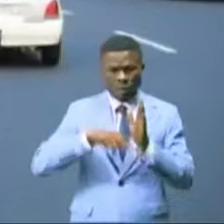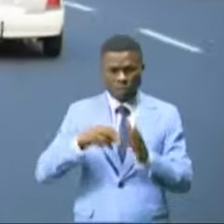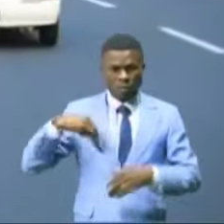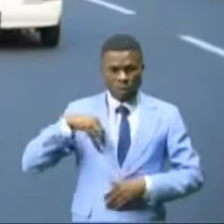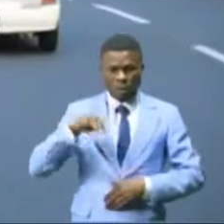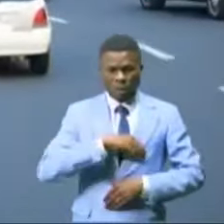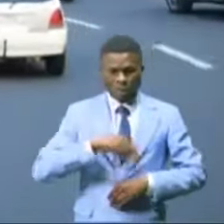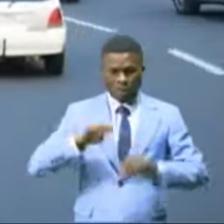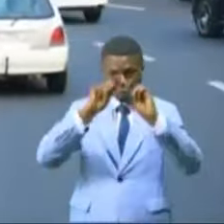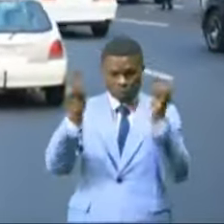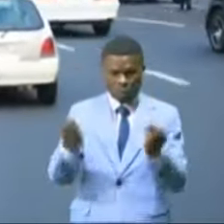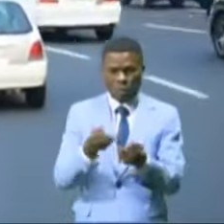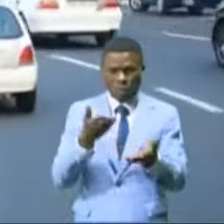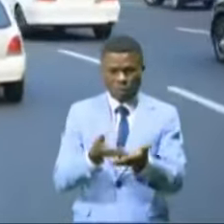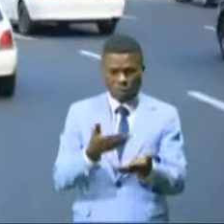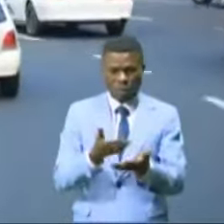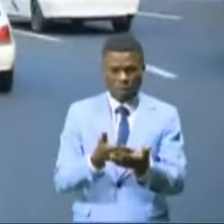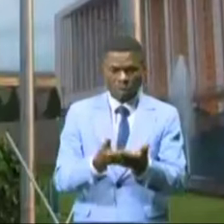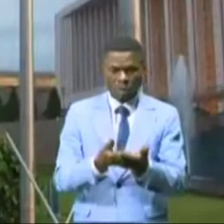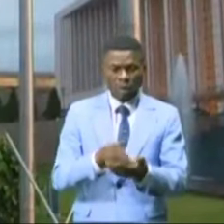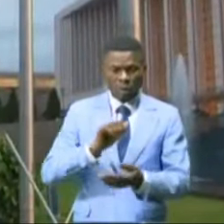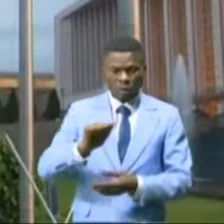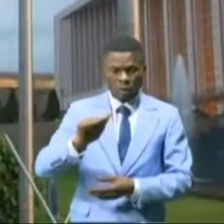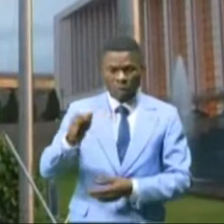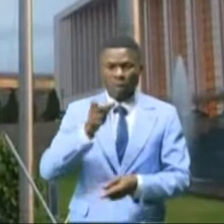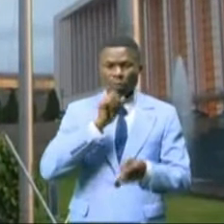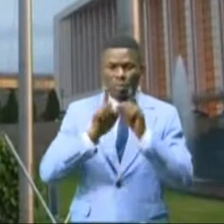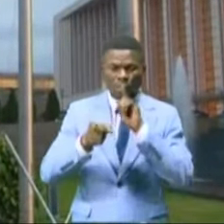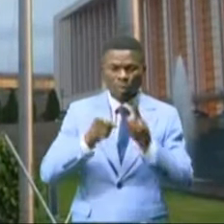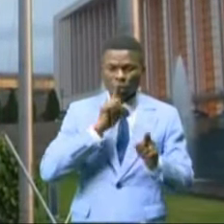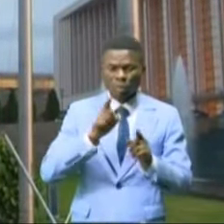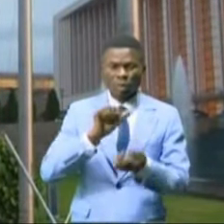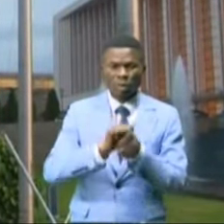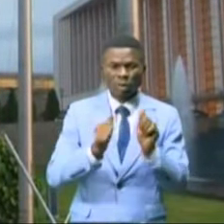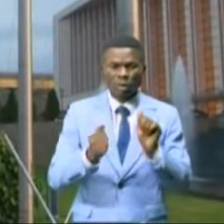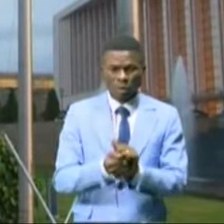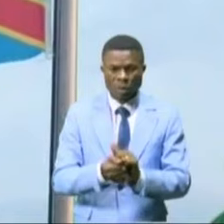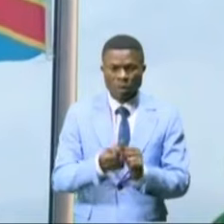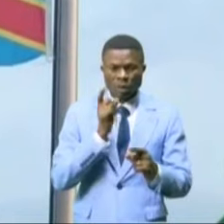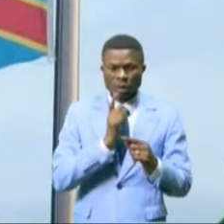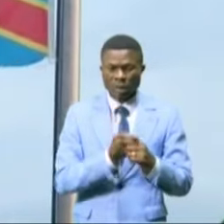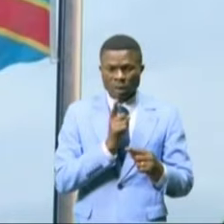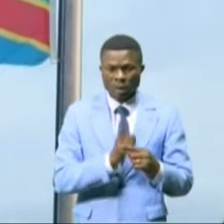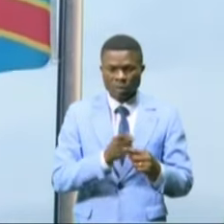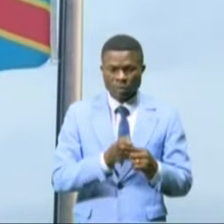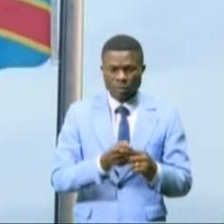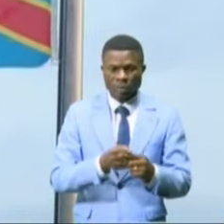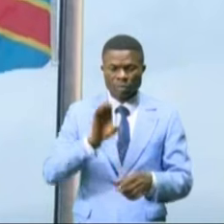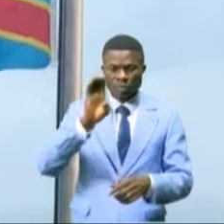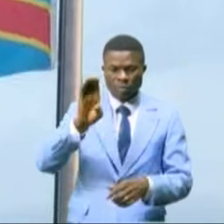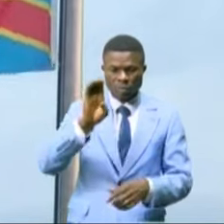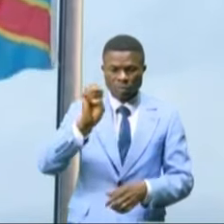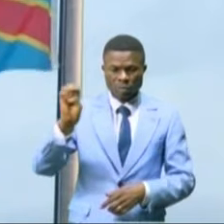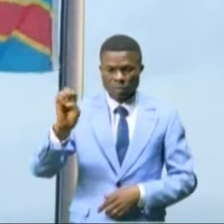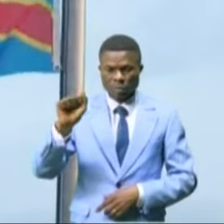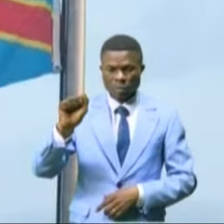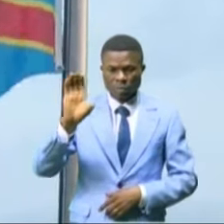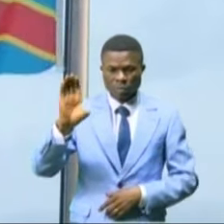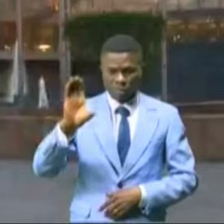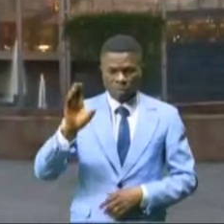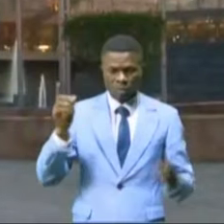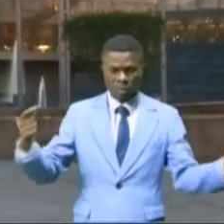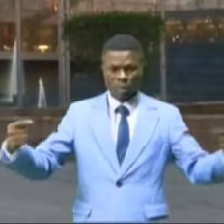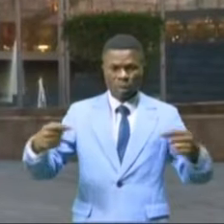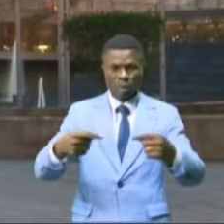organisation sous-régionale vont principalement échanger sur la thématique « La CEAC à la croisée de